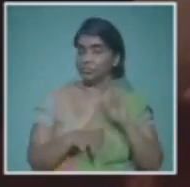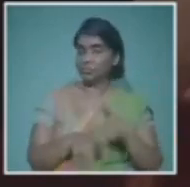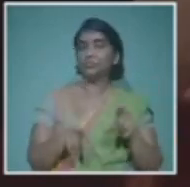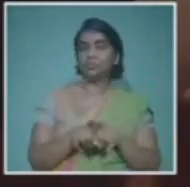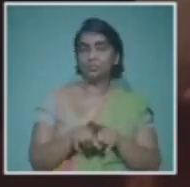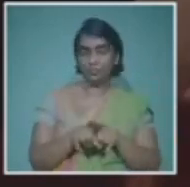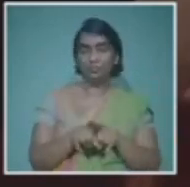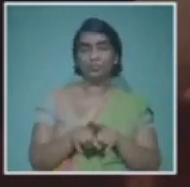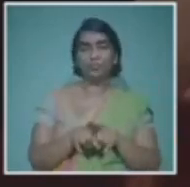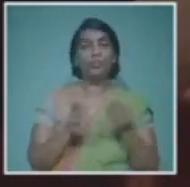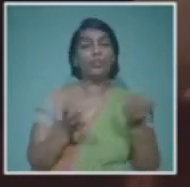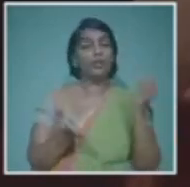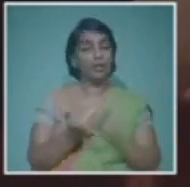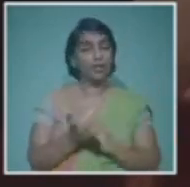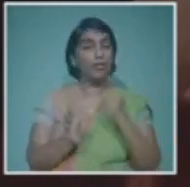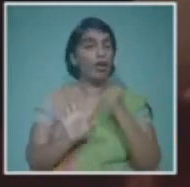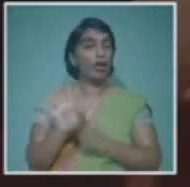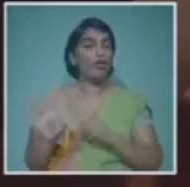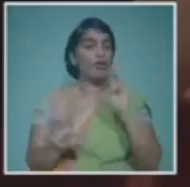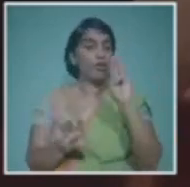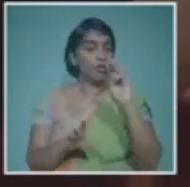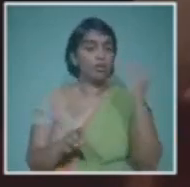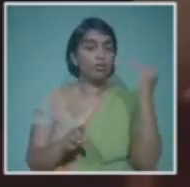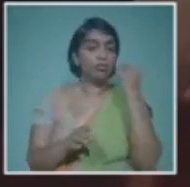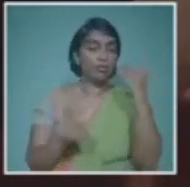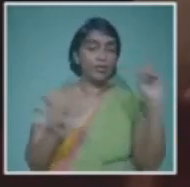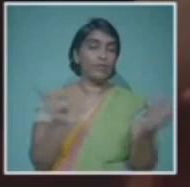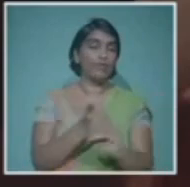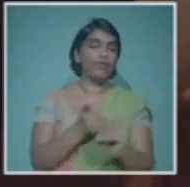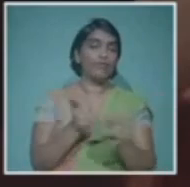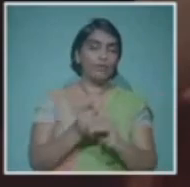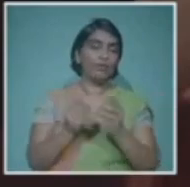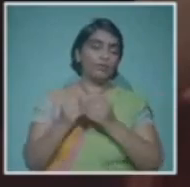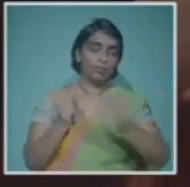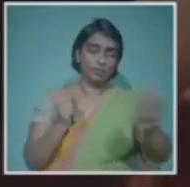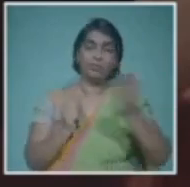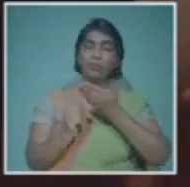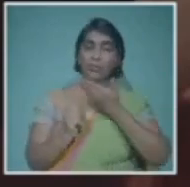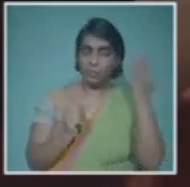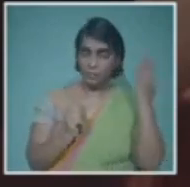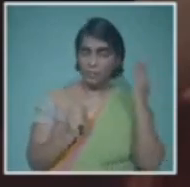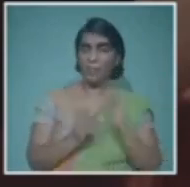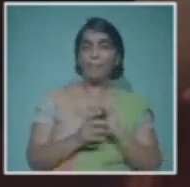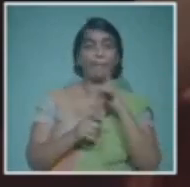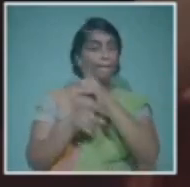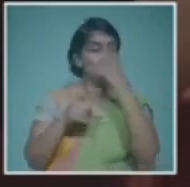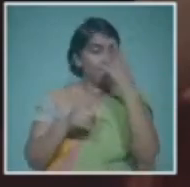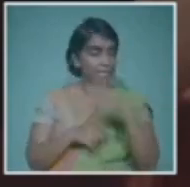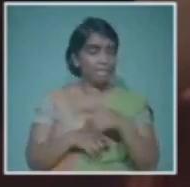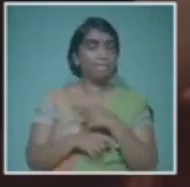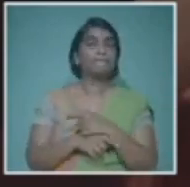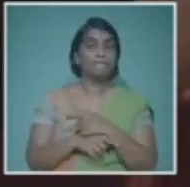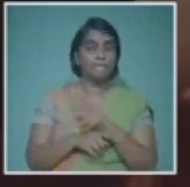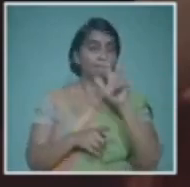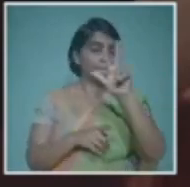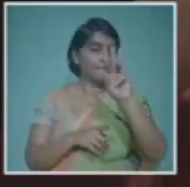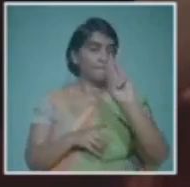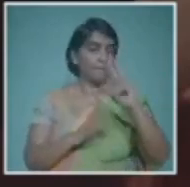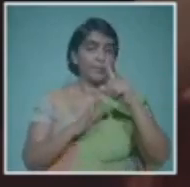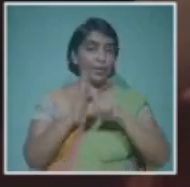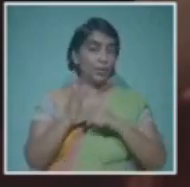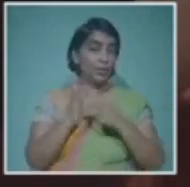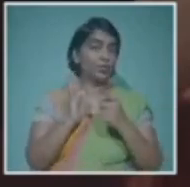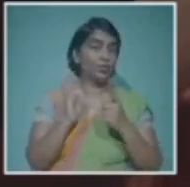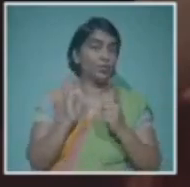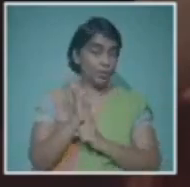තිබුණා තවත් අවුරුදු 30ක සිවිල් යුද්ධයකට පැටලෙන්නට අපට ඉඩ නිතුව තිබුණා. එන්නේ ඒ 83 ජූලයි කලබල